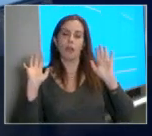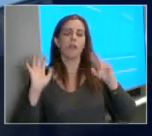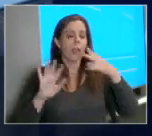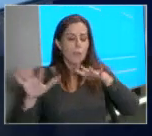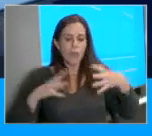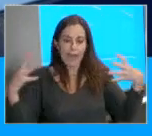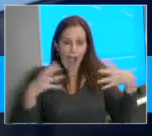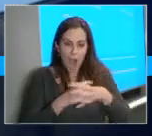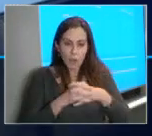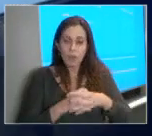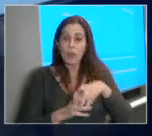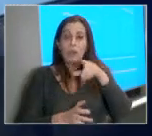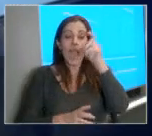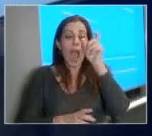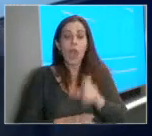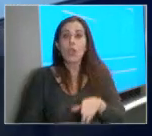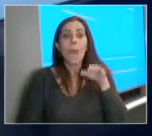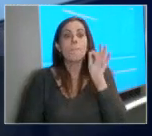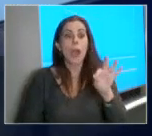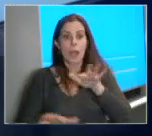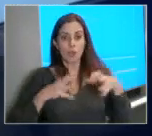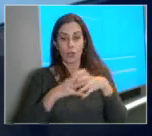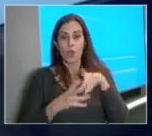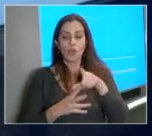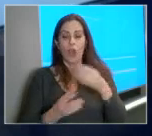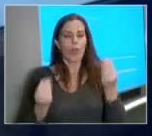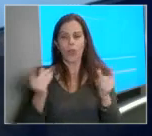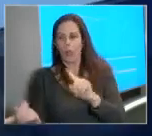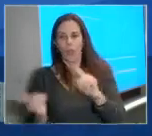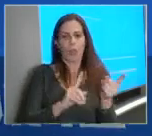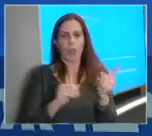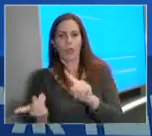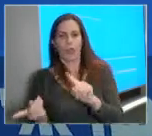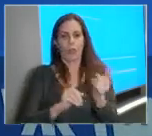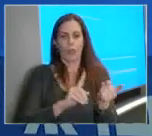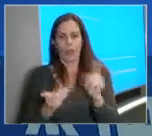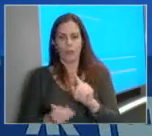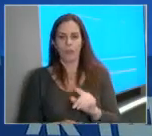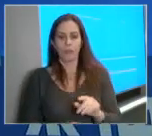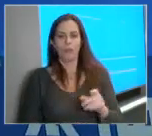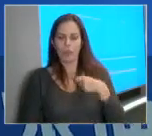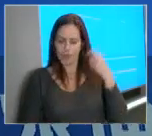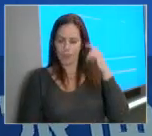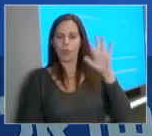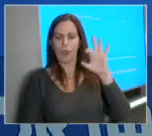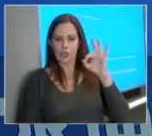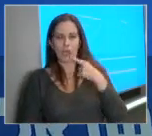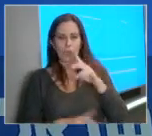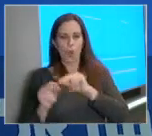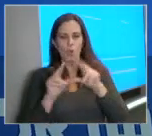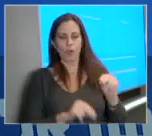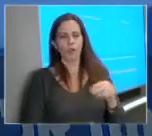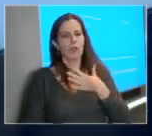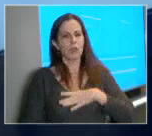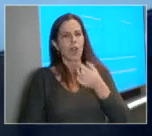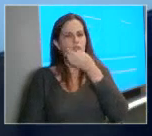תהיה ממשלת אחדות. האיש גם חיבל בממשלת האחדות בזה שהוא שיחק בין גנץ לנתניהו ולתן השטיות. כן, שמענו את דרי אומר את זה גם. אבל אני רוצה